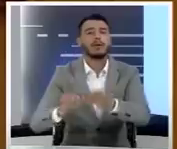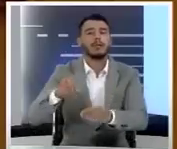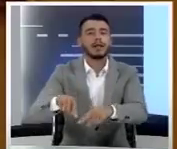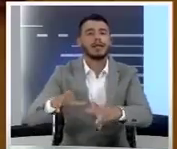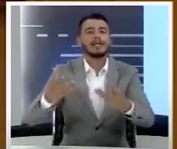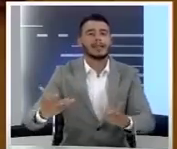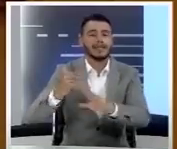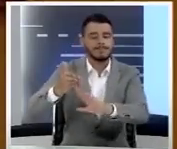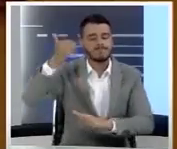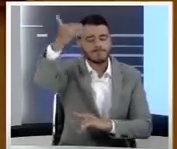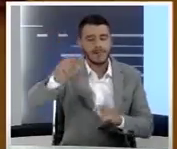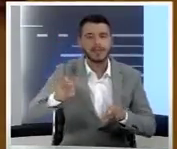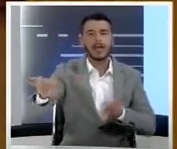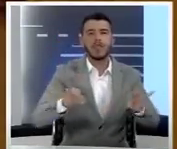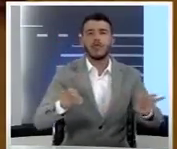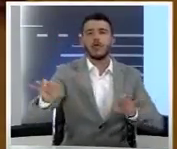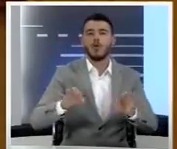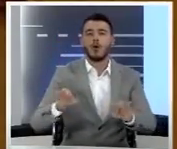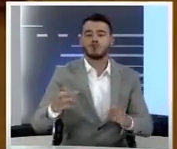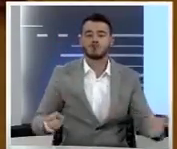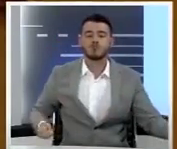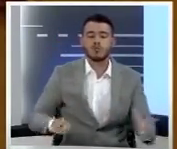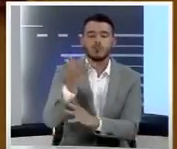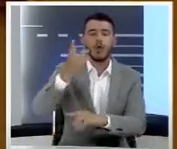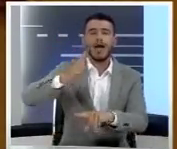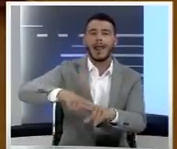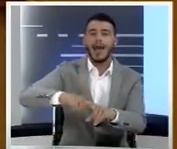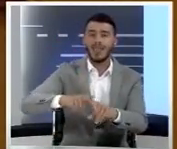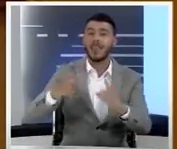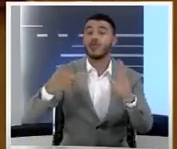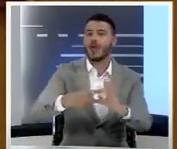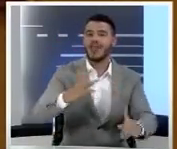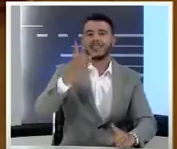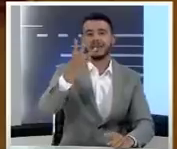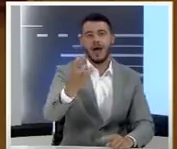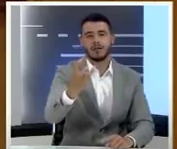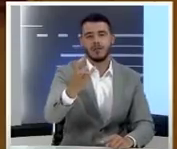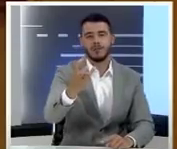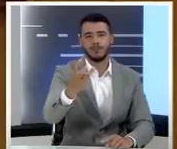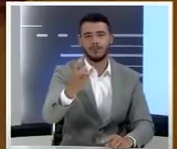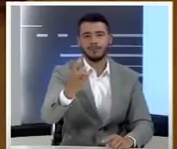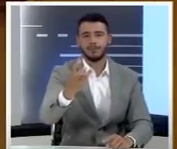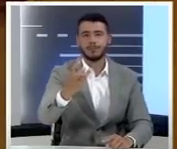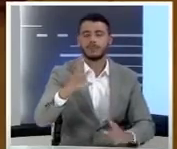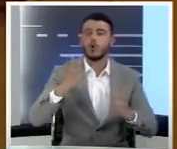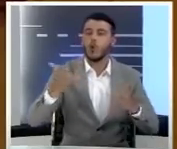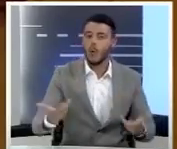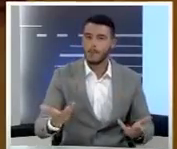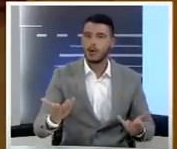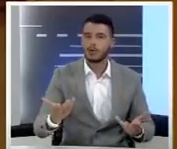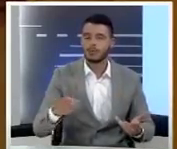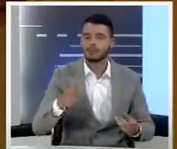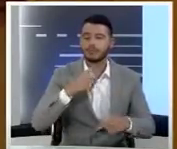σχέδιο, με ευρύ ορίζοντα για μια νέα Ελλάδα του 2030. Αλλά μπαίνουμε σε αυτή τη φάση με